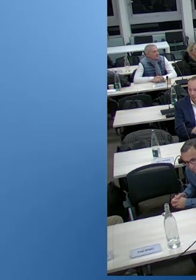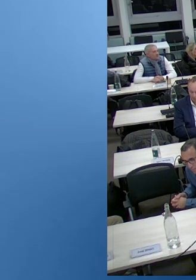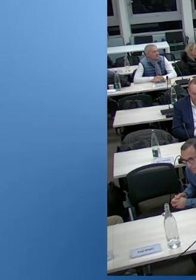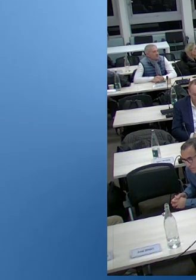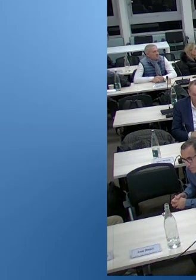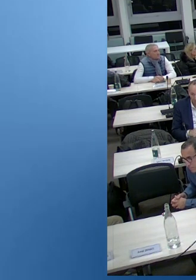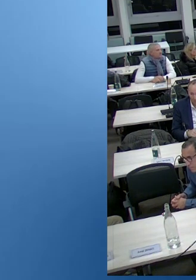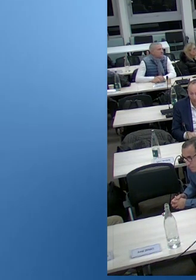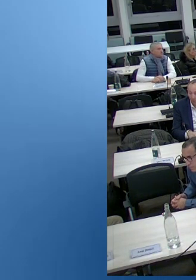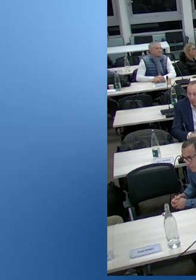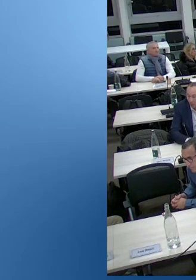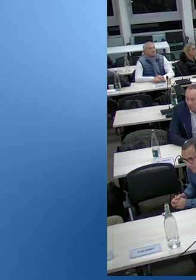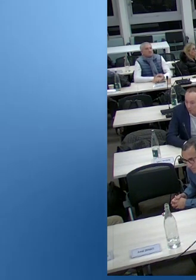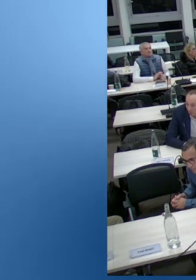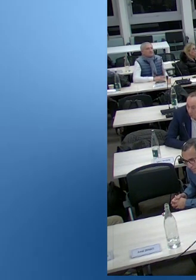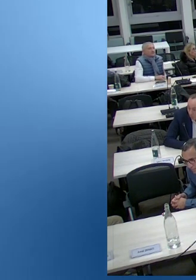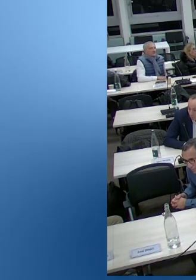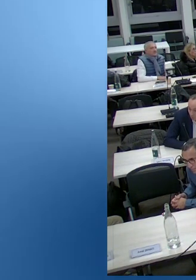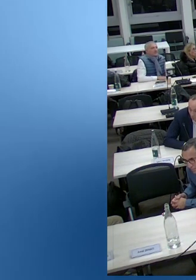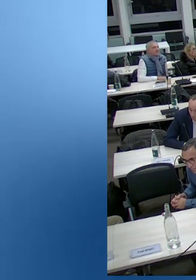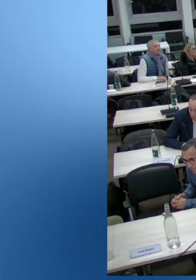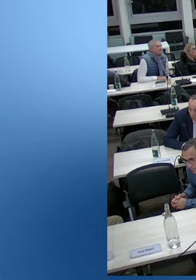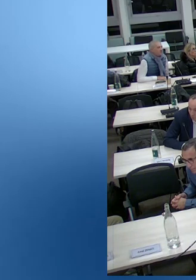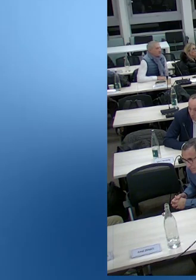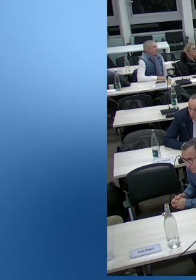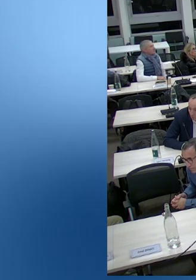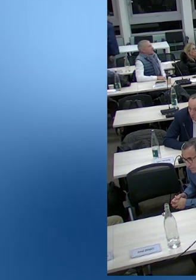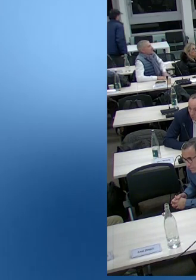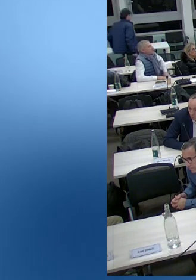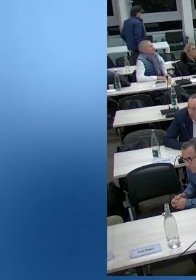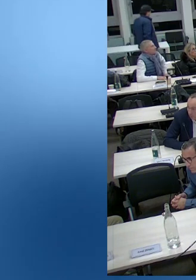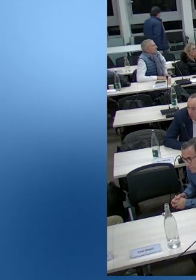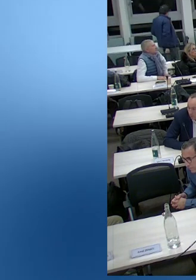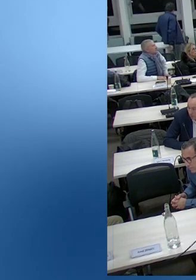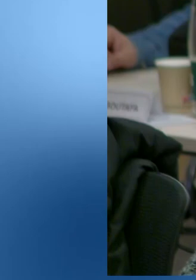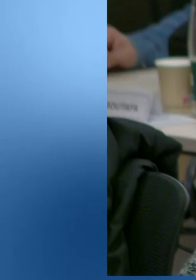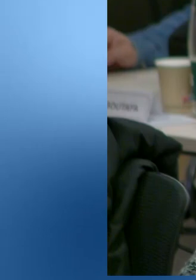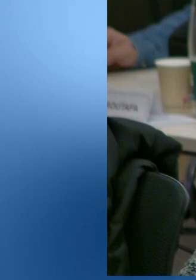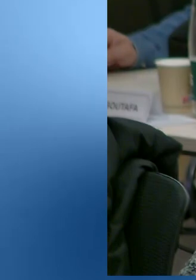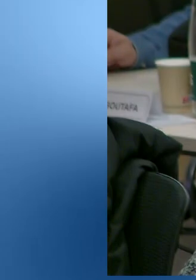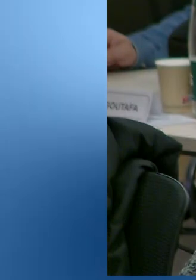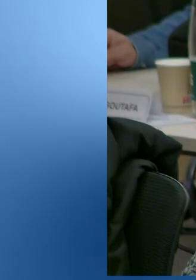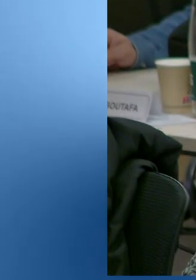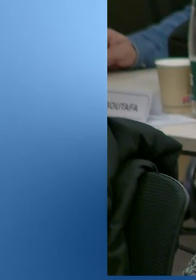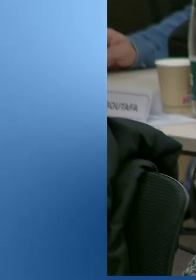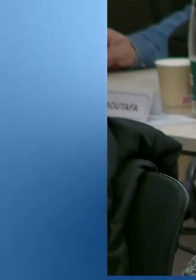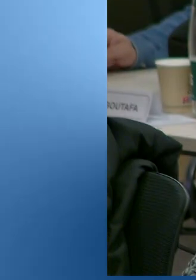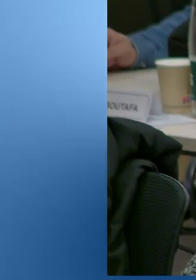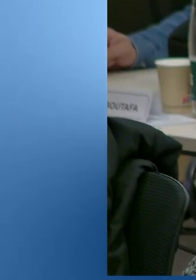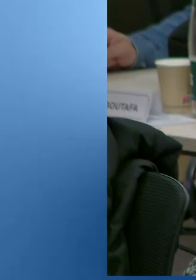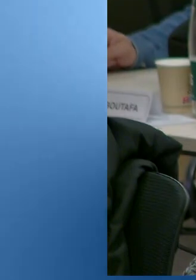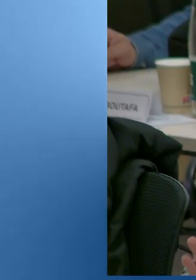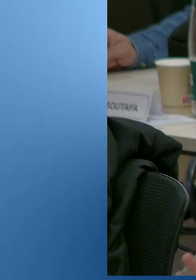qui ne lui a pas qui ne lui aurait pas répondu je je je me permet de mettre quand même le conditionnel et que c'est pour ça qu'il est venu à ce conseil